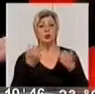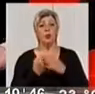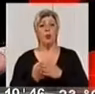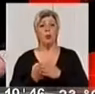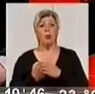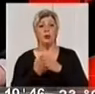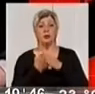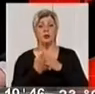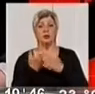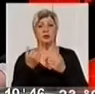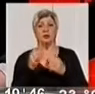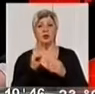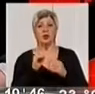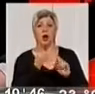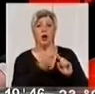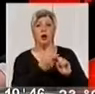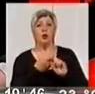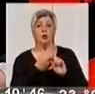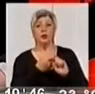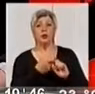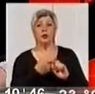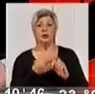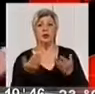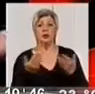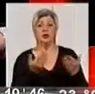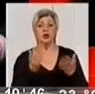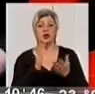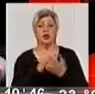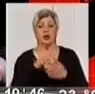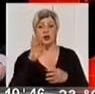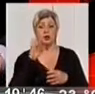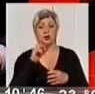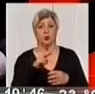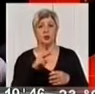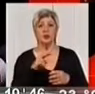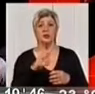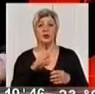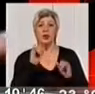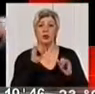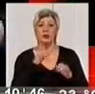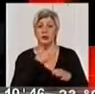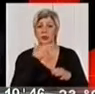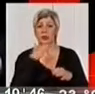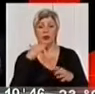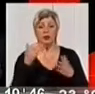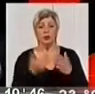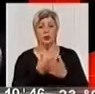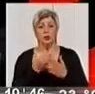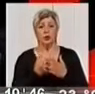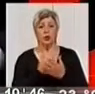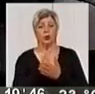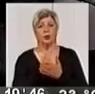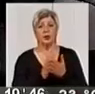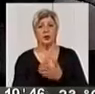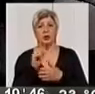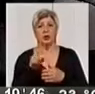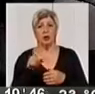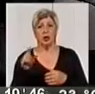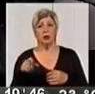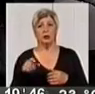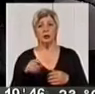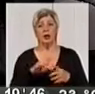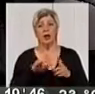є досвід, скажімо, в об'єднаних територіальних громадах, тому що там дуже багато нового персоналу, вони проходять певне навчання, але